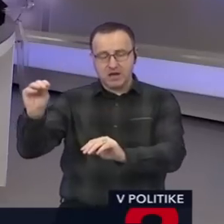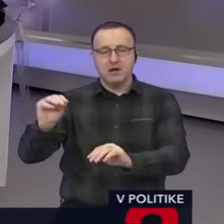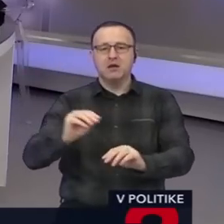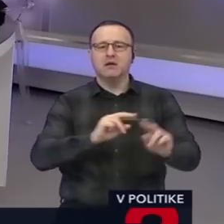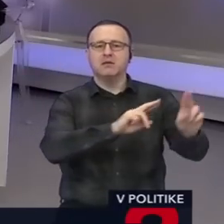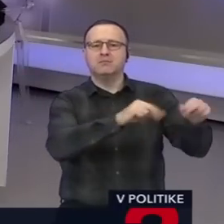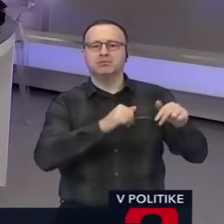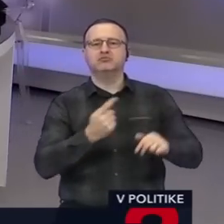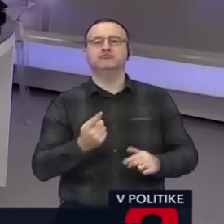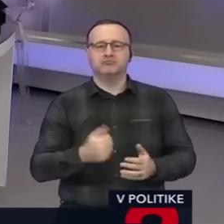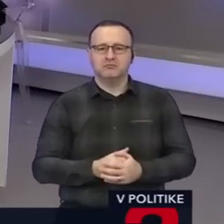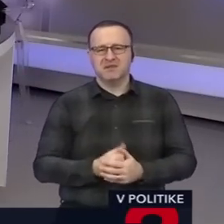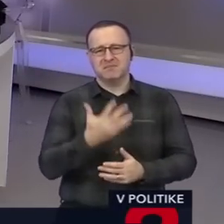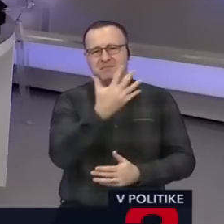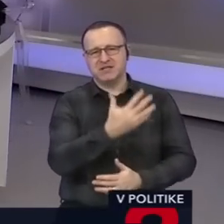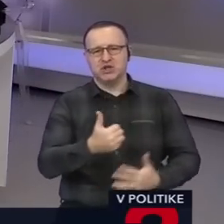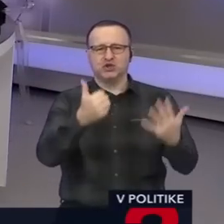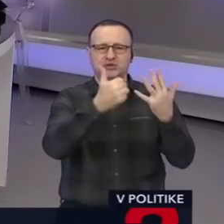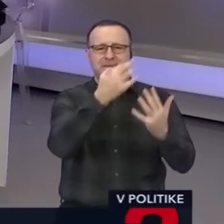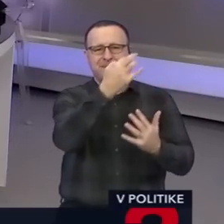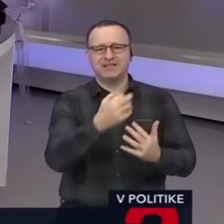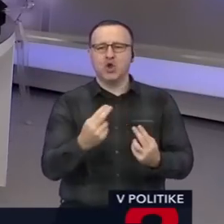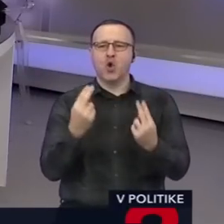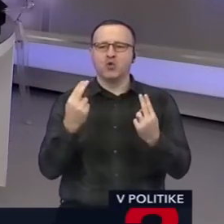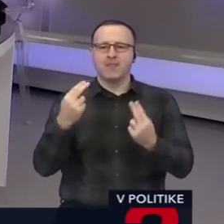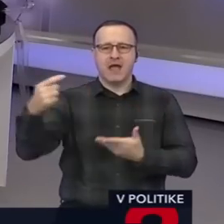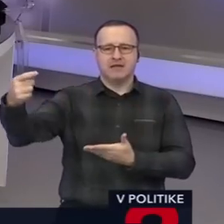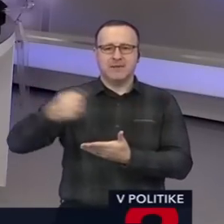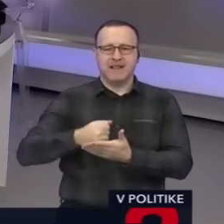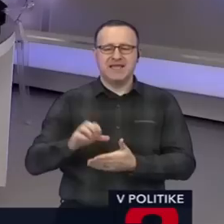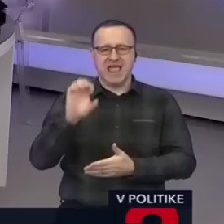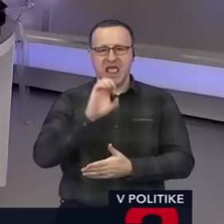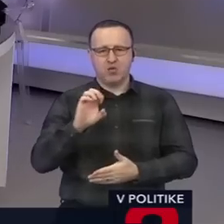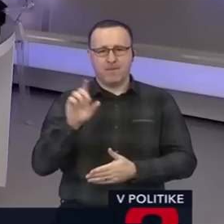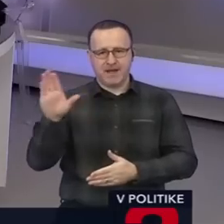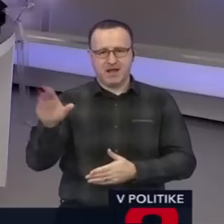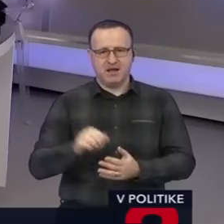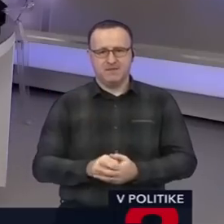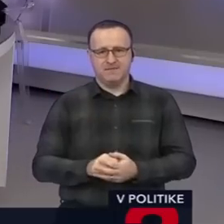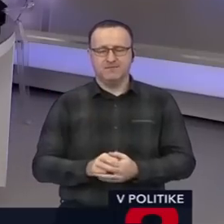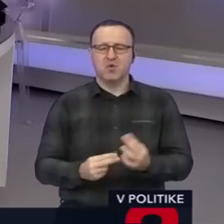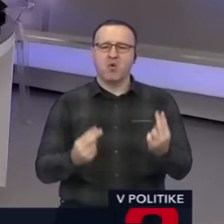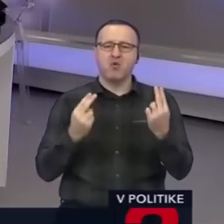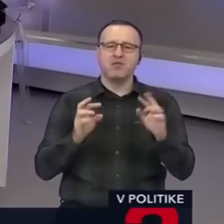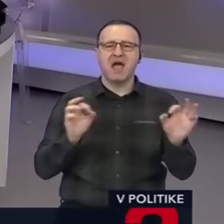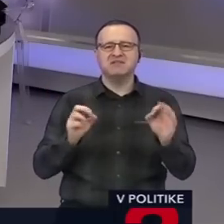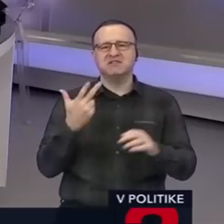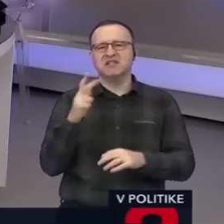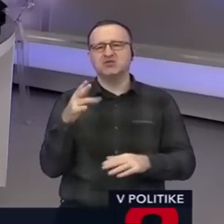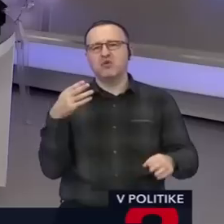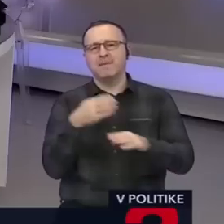medzi 50-60% z ich hodnoty by sme mali dostať cez Európsky mierový nástroj. To znamená, ak ich hodnota je niekde okolo 300